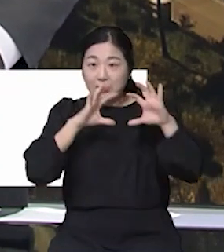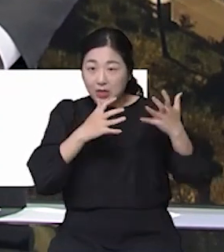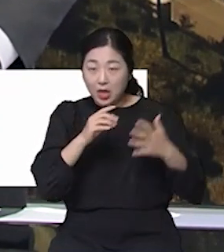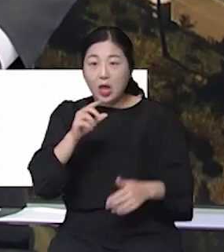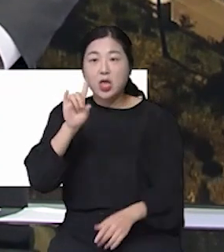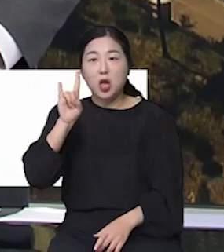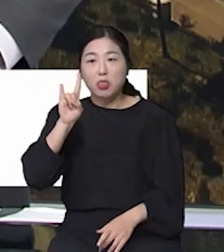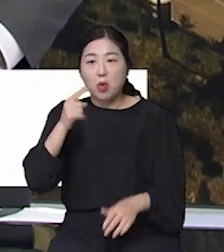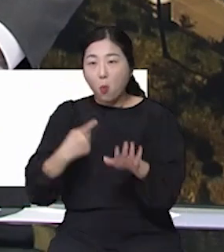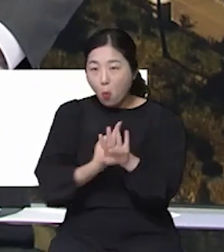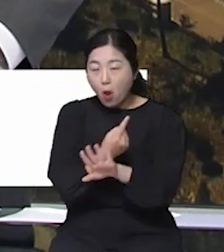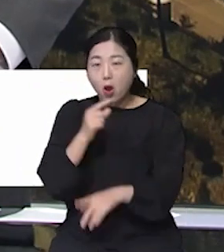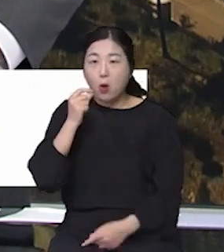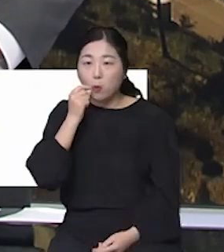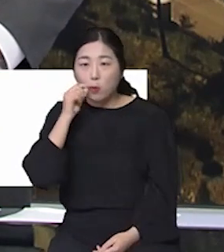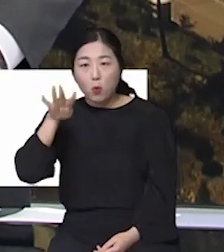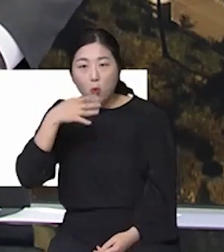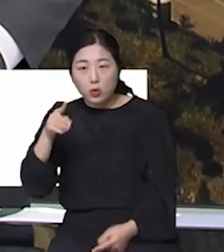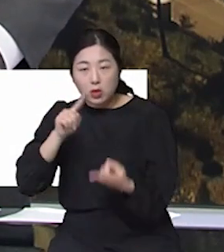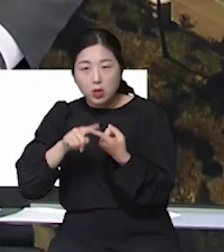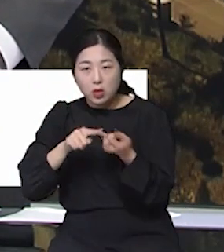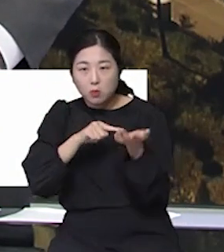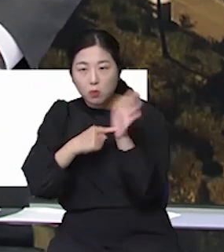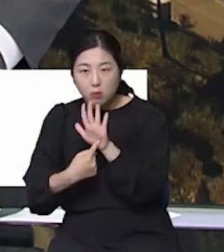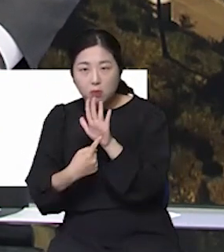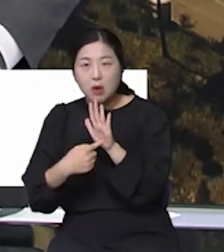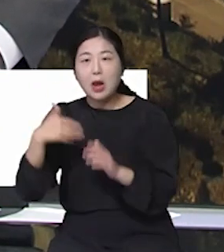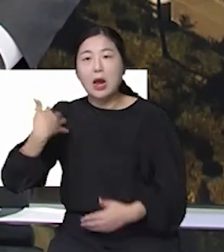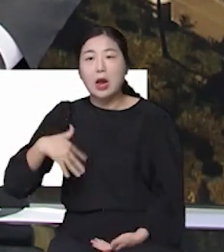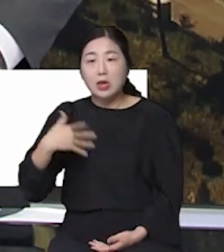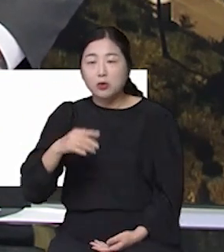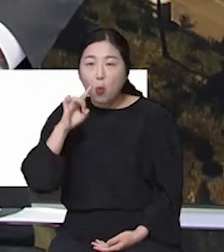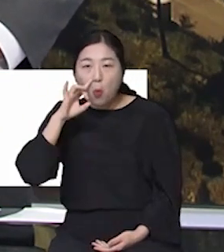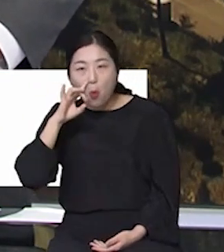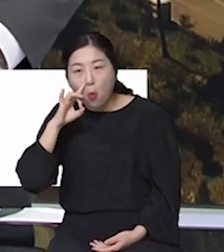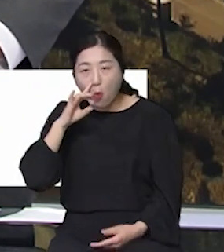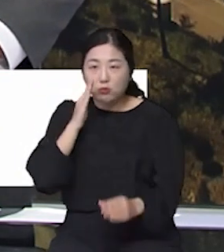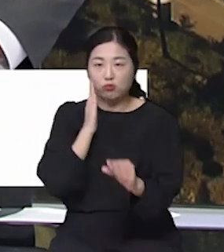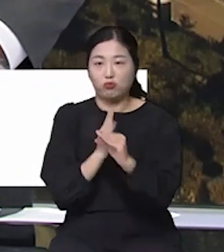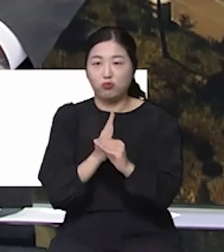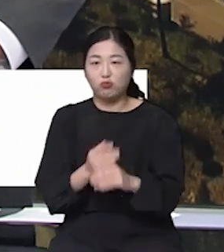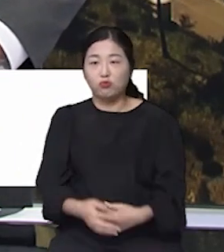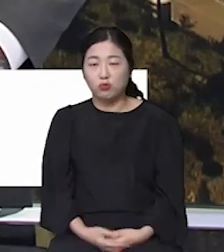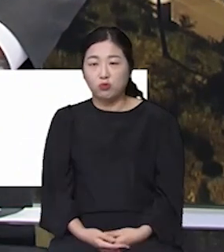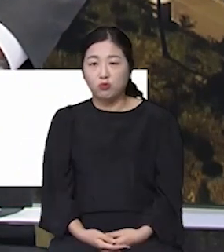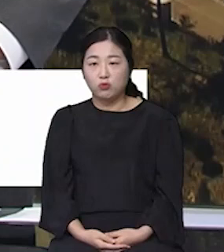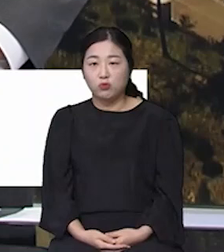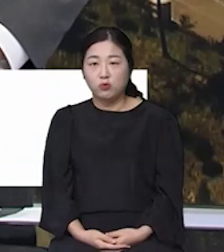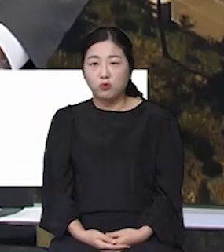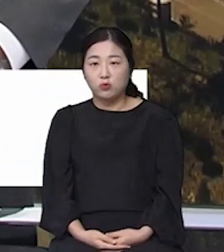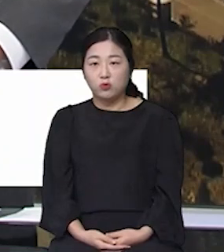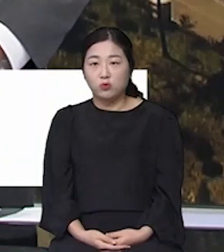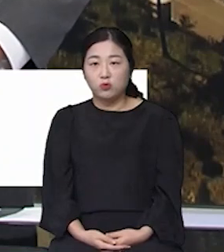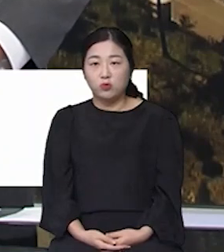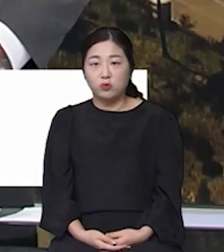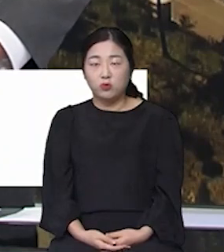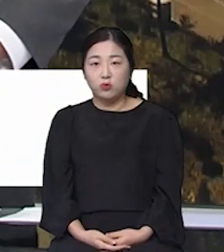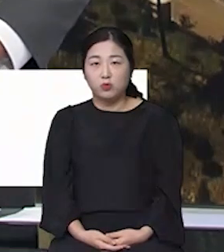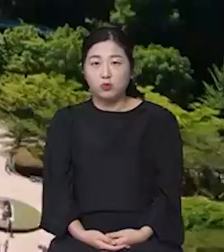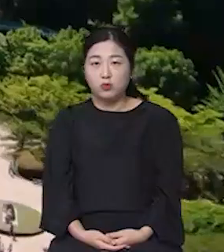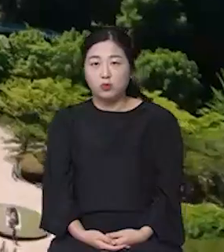달리 롯데 측만 아직까지 공식적인 참여 입장을 밝히지 않아 궁금증이 커지고 있습니다. 신민지 기자입니다.